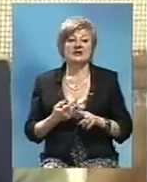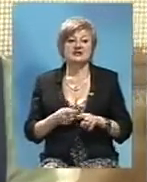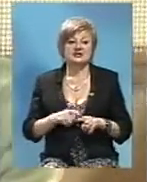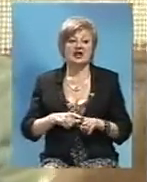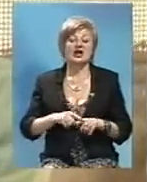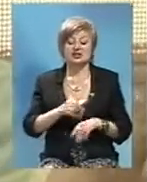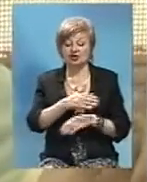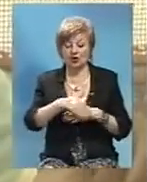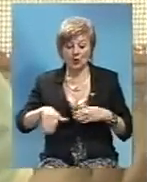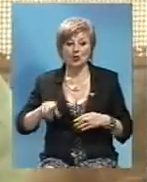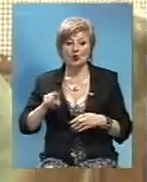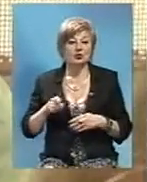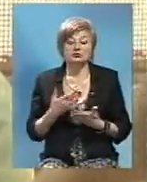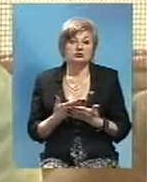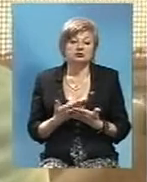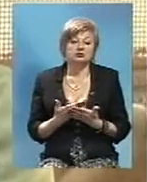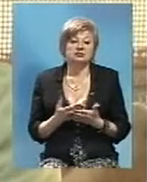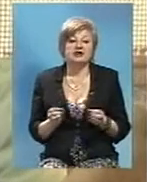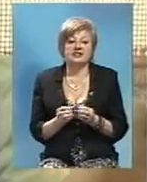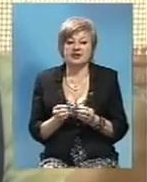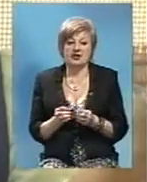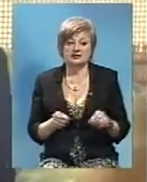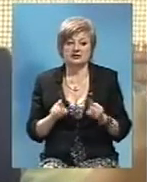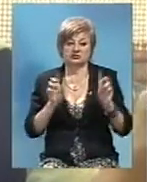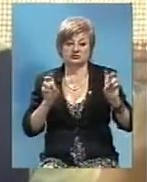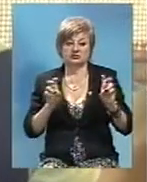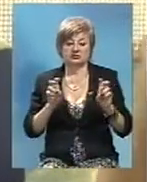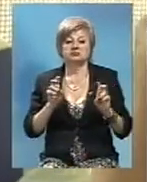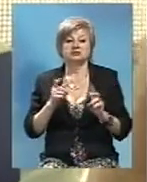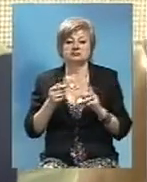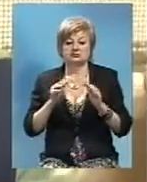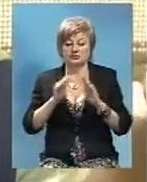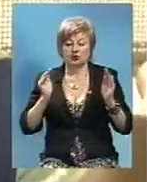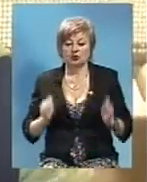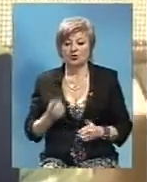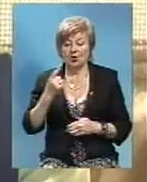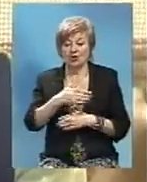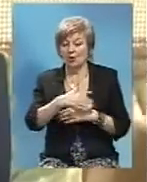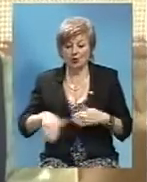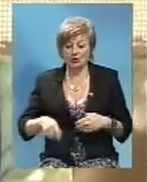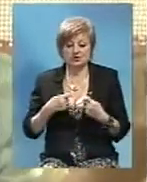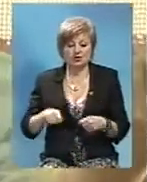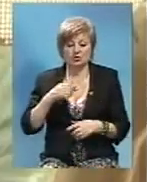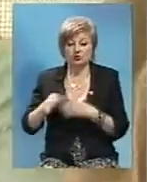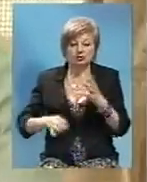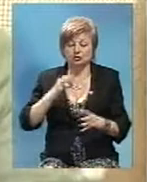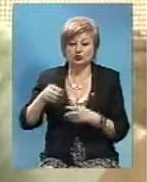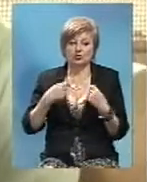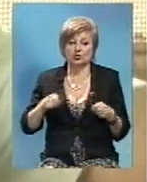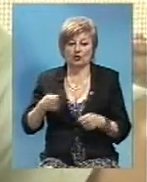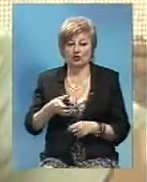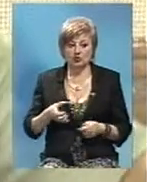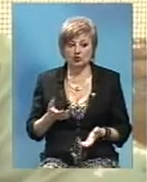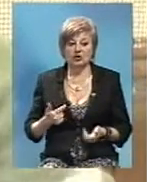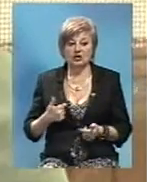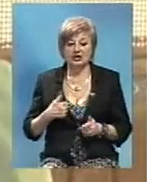10. В нас на Кузнецова, я не знаю, мабуть, з десяток так званих наливайок на одній вулиці. Це неможливо, працюють цілодобово. Я